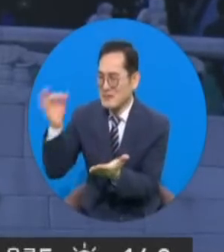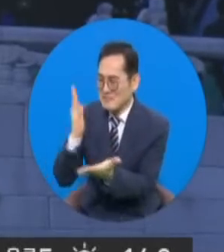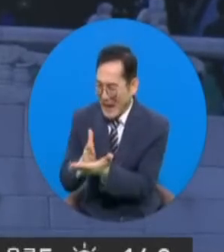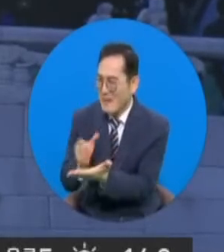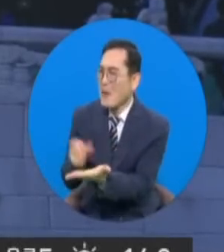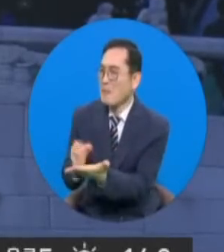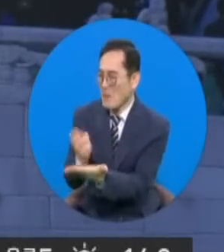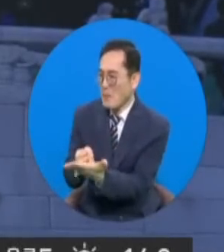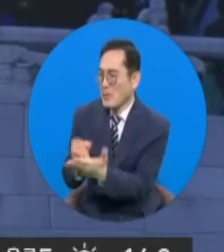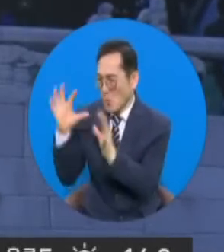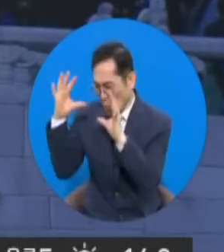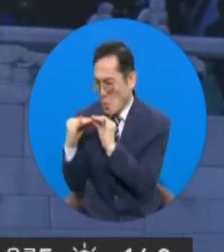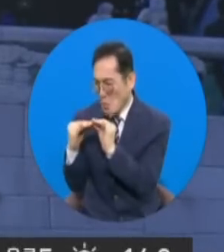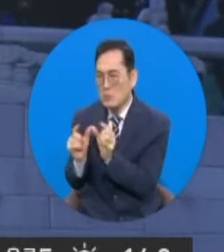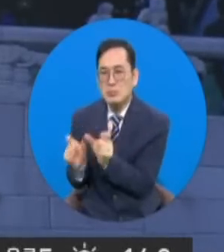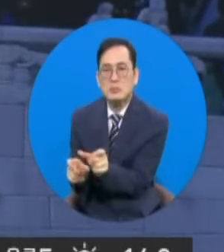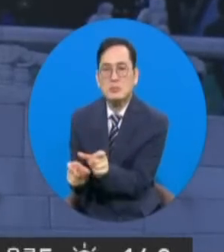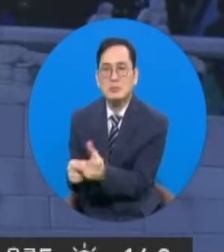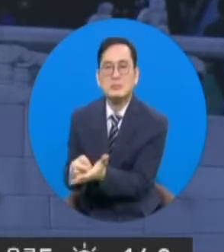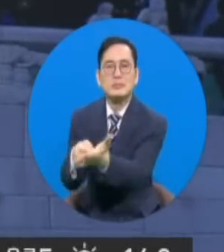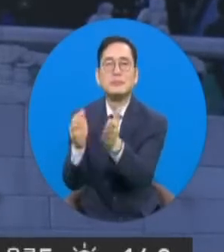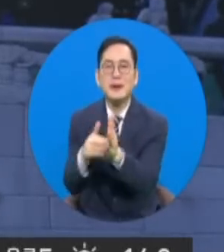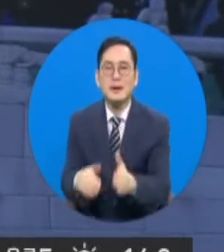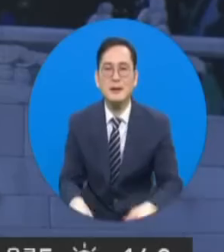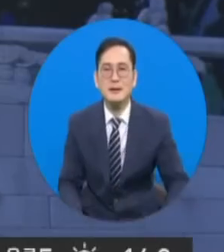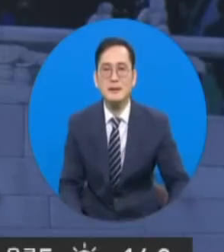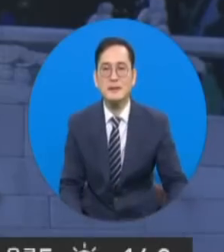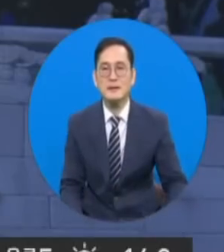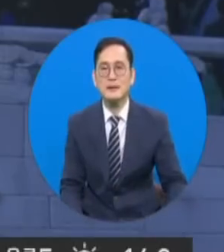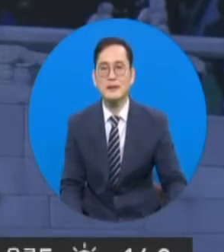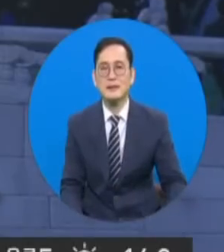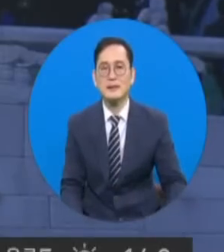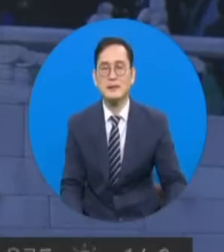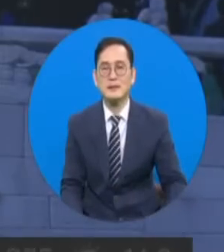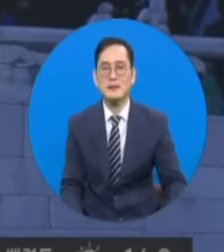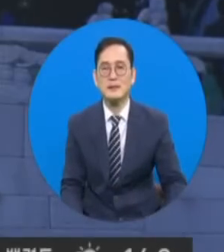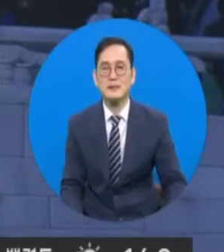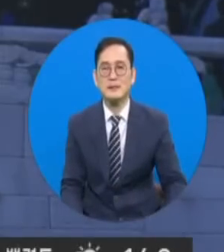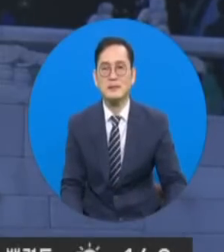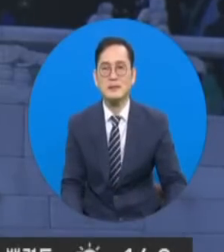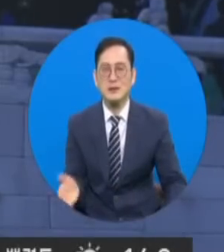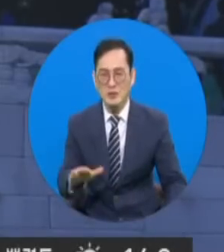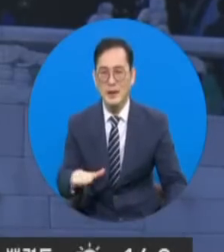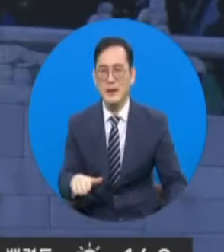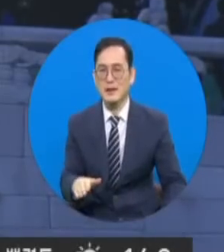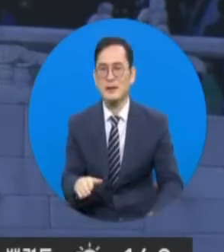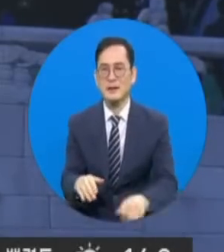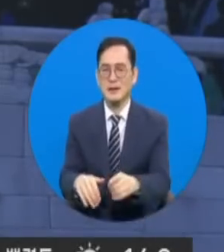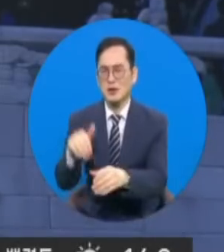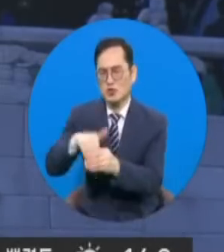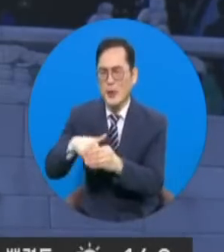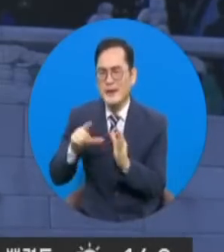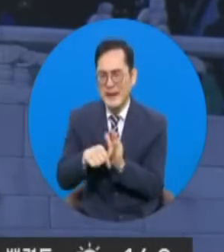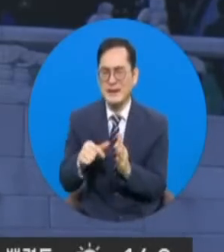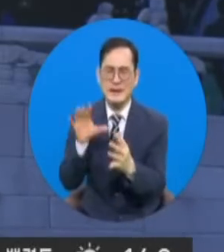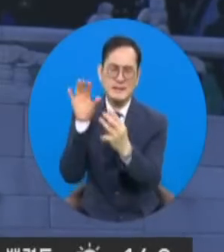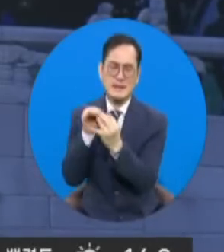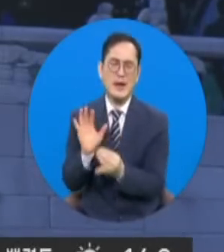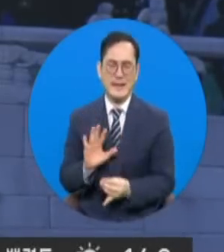했지만 본회의 때 찬성을 하지 않았다라는 해명을 내놨습니다 그 해명도 이상하다